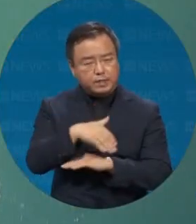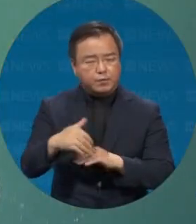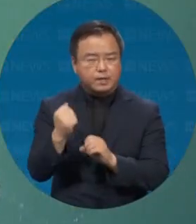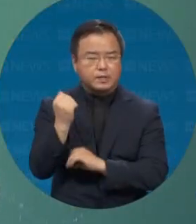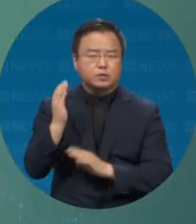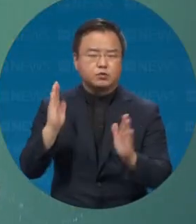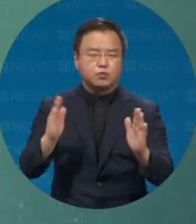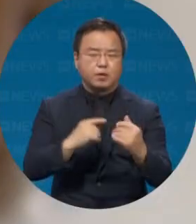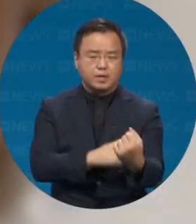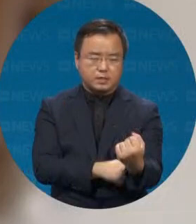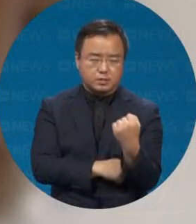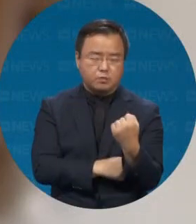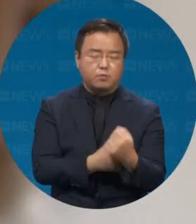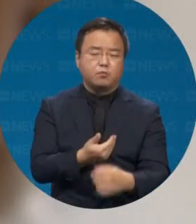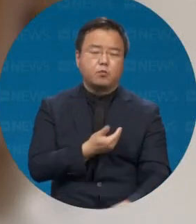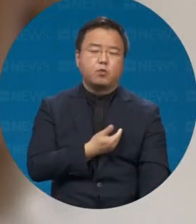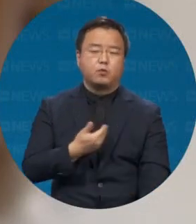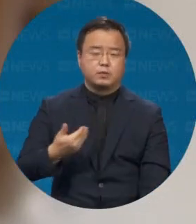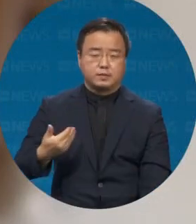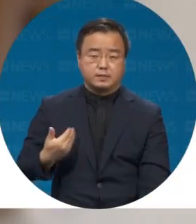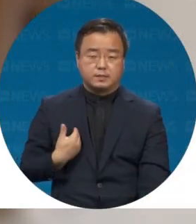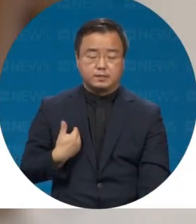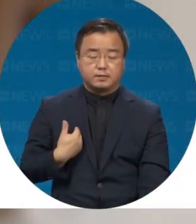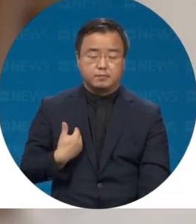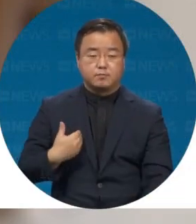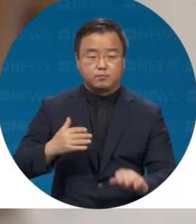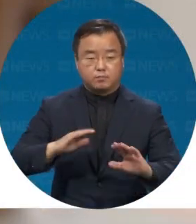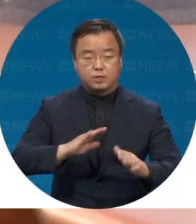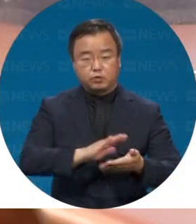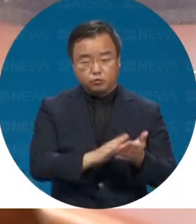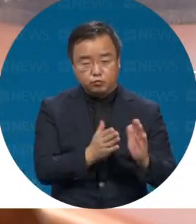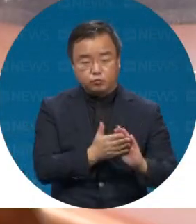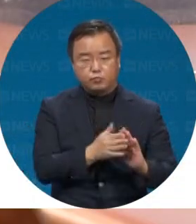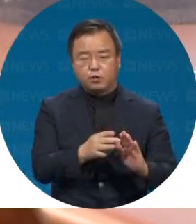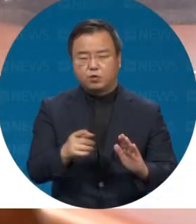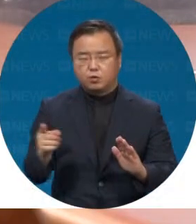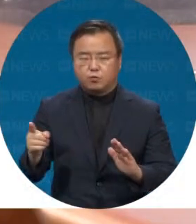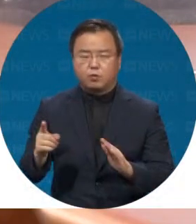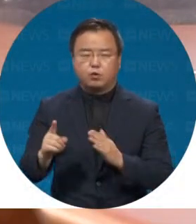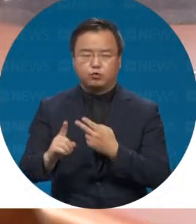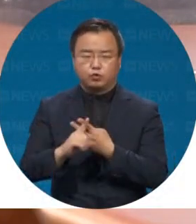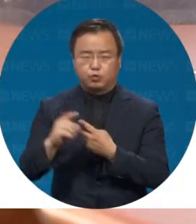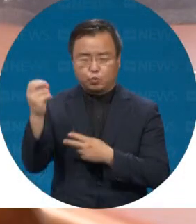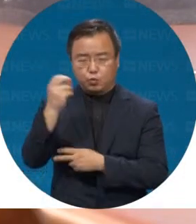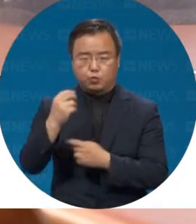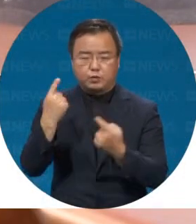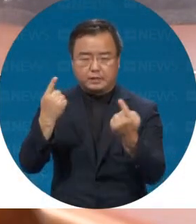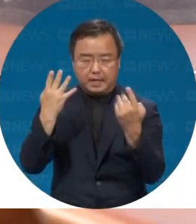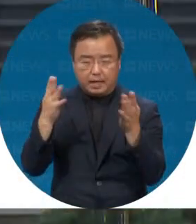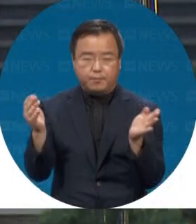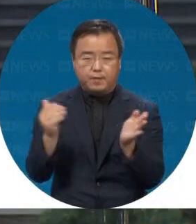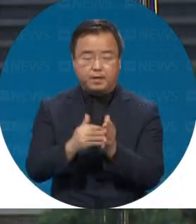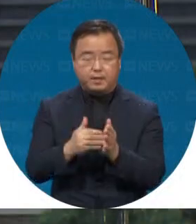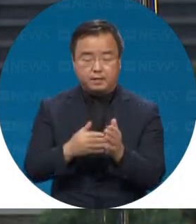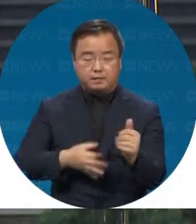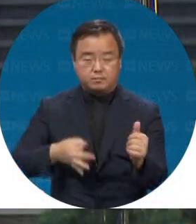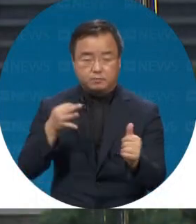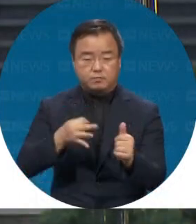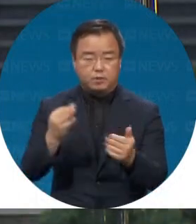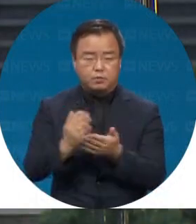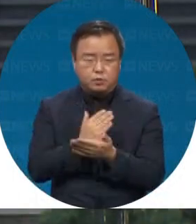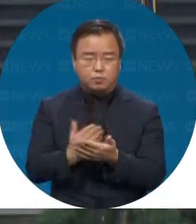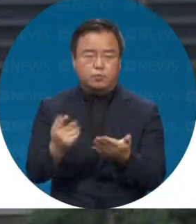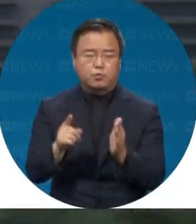계획입니다 유 초 중등 과 고등 교육관 투자 불균형을 줄이기 위해선 고등 평생교육 지원 특별 회계 가